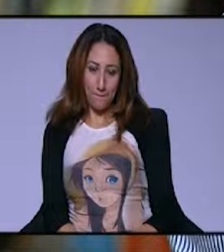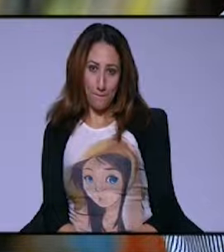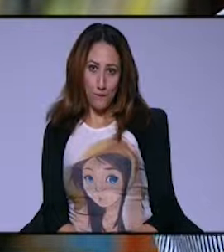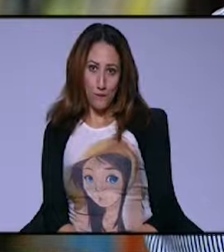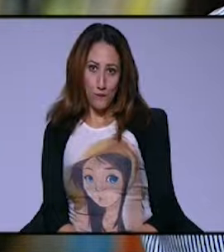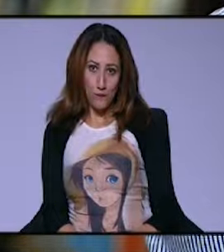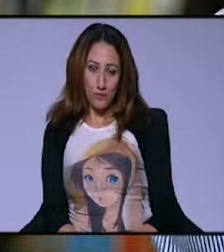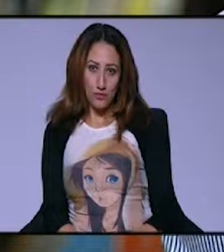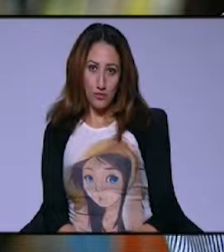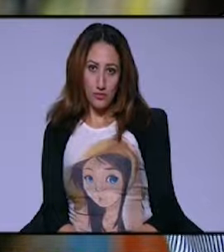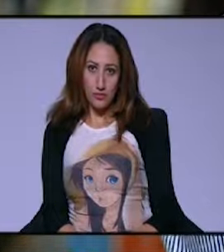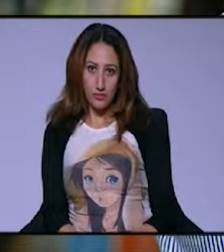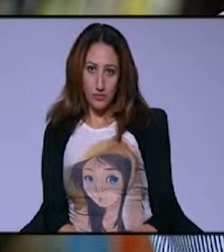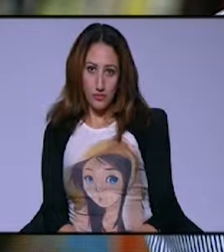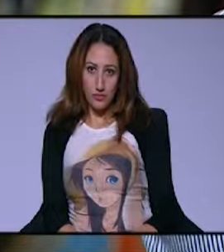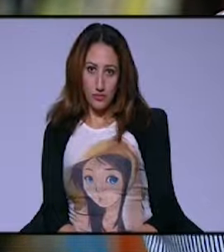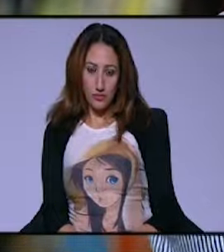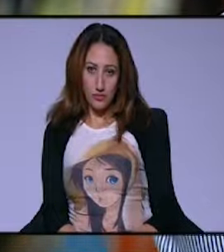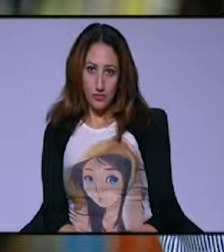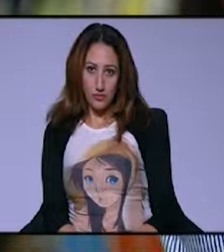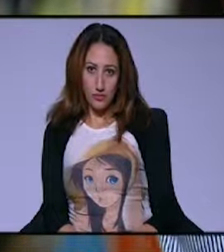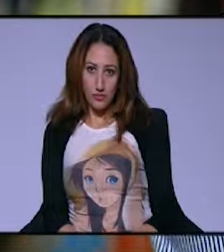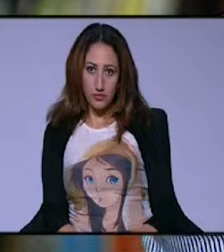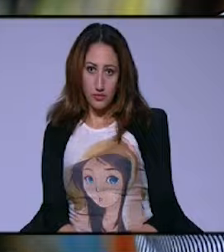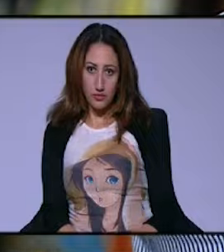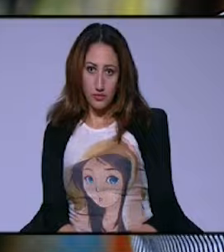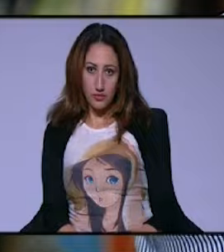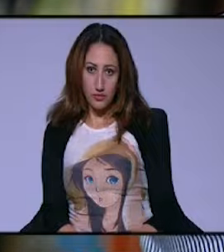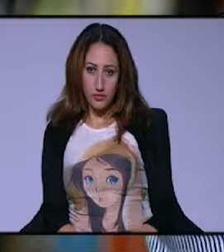الحمد لله رب